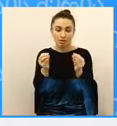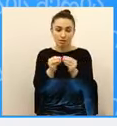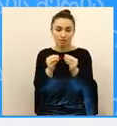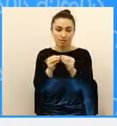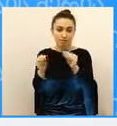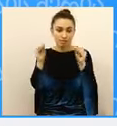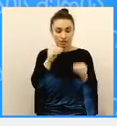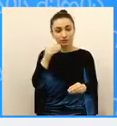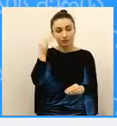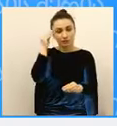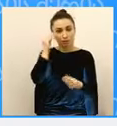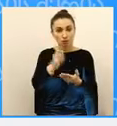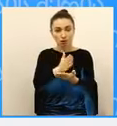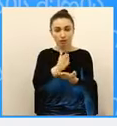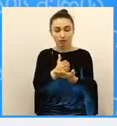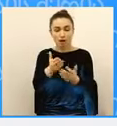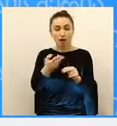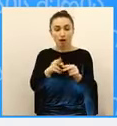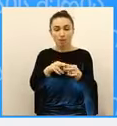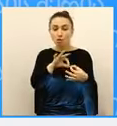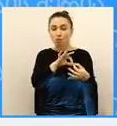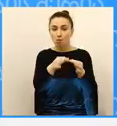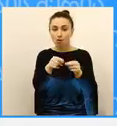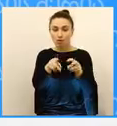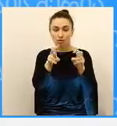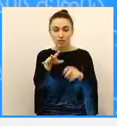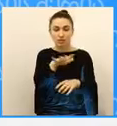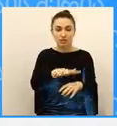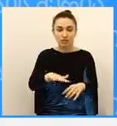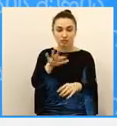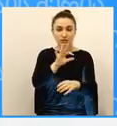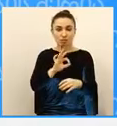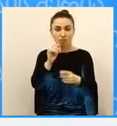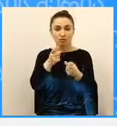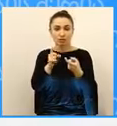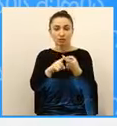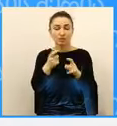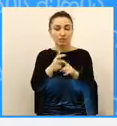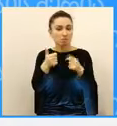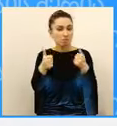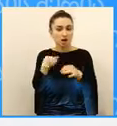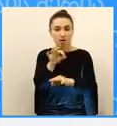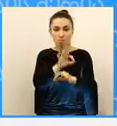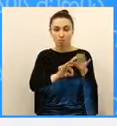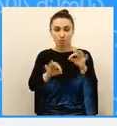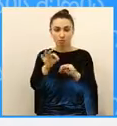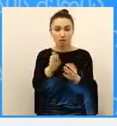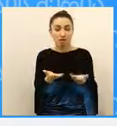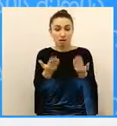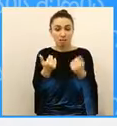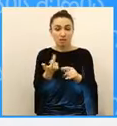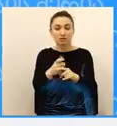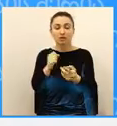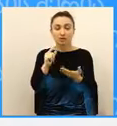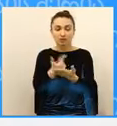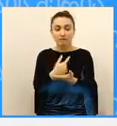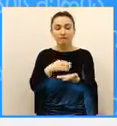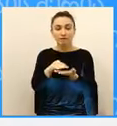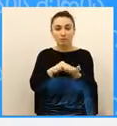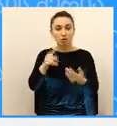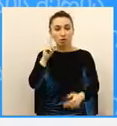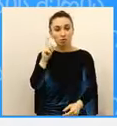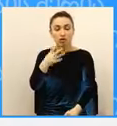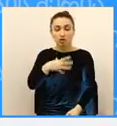იგივე დამოკიდებულება არის ამ კონკრეტულ სივრცესთან დაკავშირებით ძალიან მაგარი პროექტი გამოვიდა და კიდევ ერთხელ მიმეორებ,